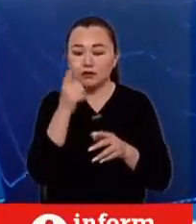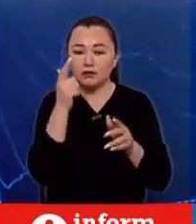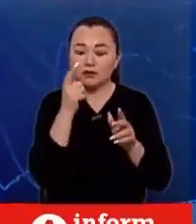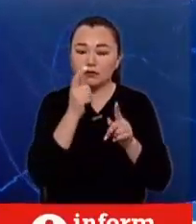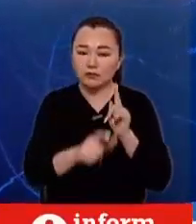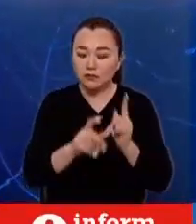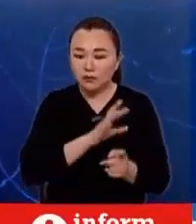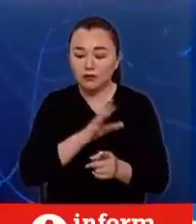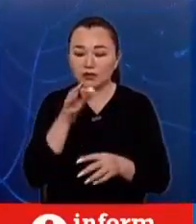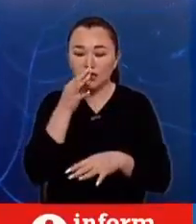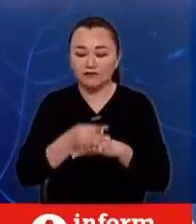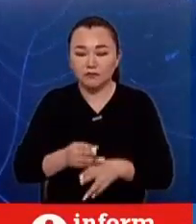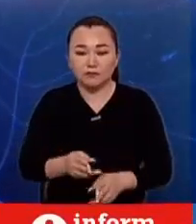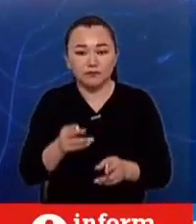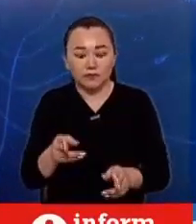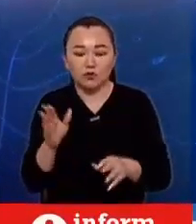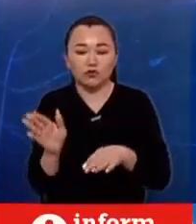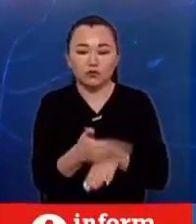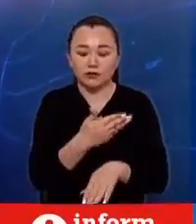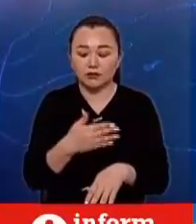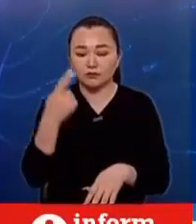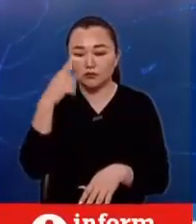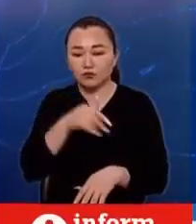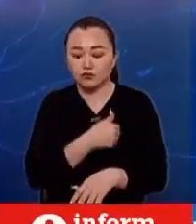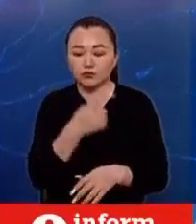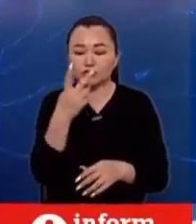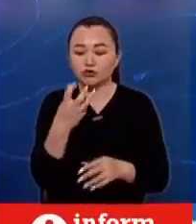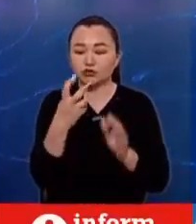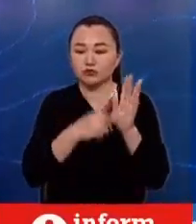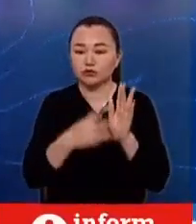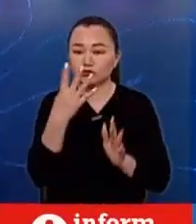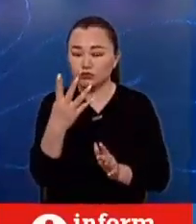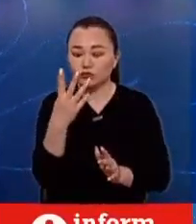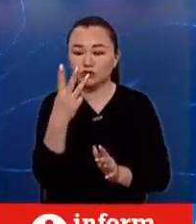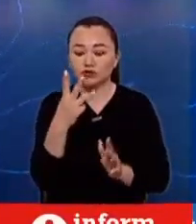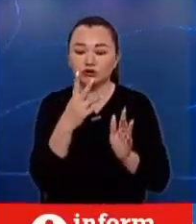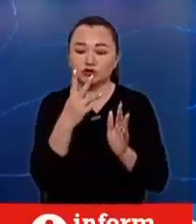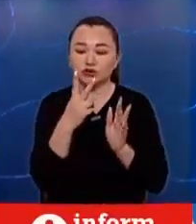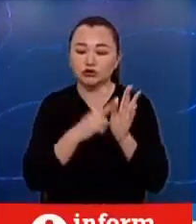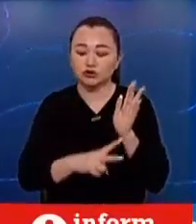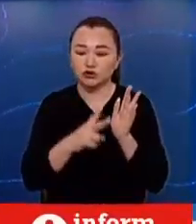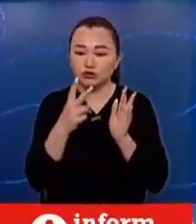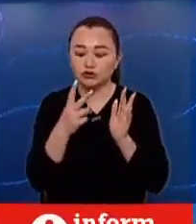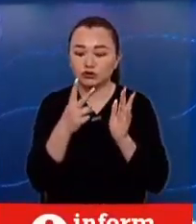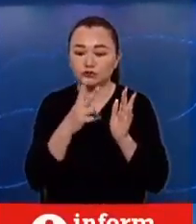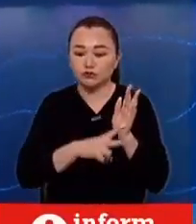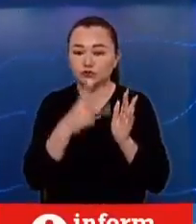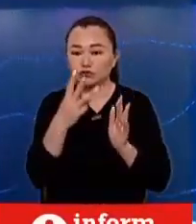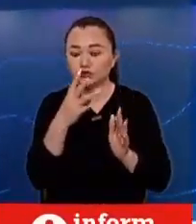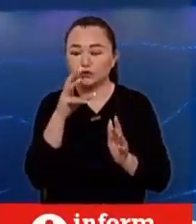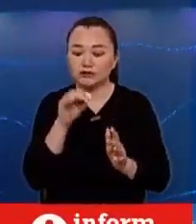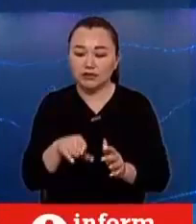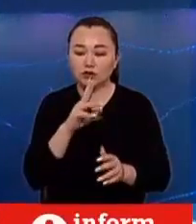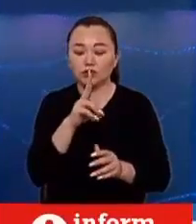жауапкершіліктерді алып тастау ұсынылып отыр. Бұл 374 және 373-ші баптар. Демек енді Нұрсұлтан Назарбаевқа